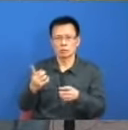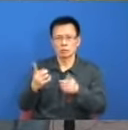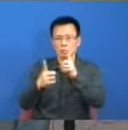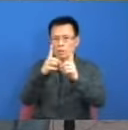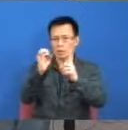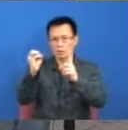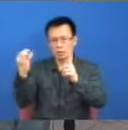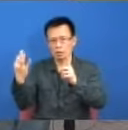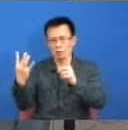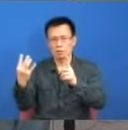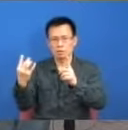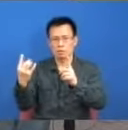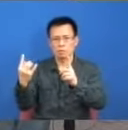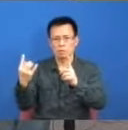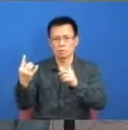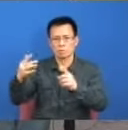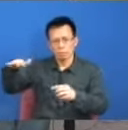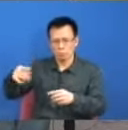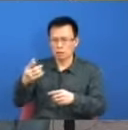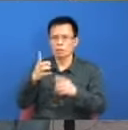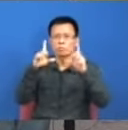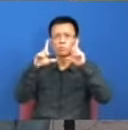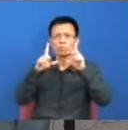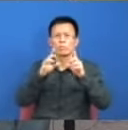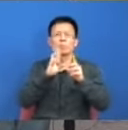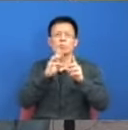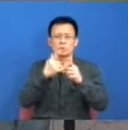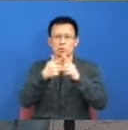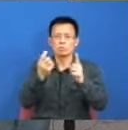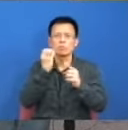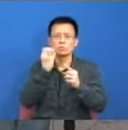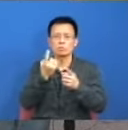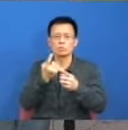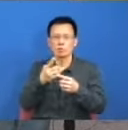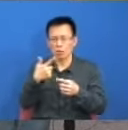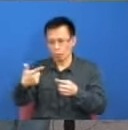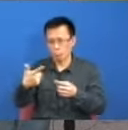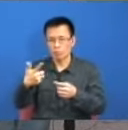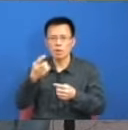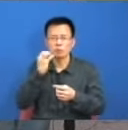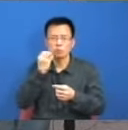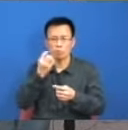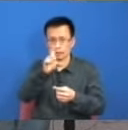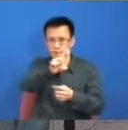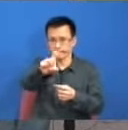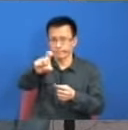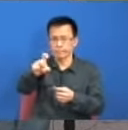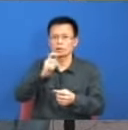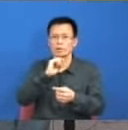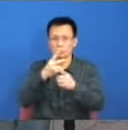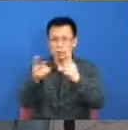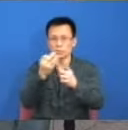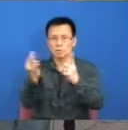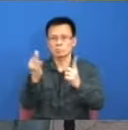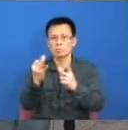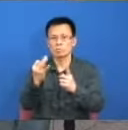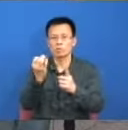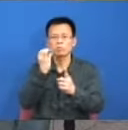嘅，睇個樣就唔似啦，佢十歲嘅。 今次有八歲嗰個就話俾人噴到呢個噴霧啦，仲有12、13歲